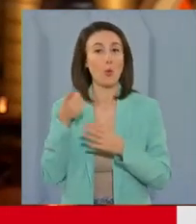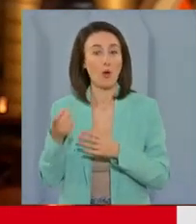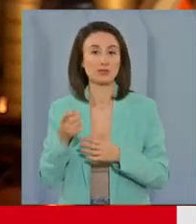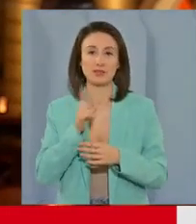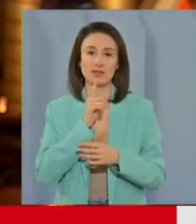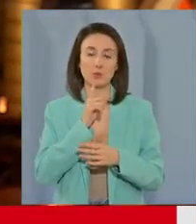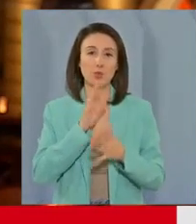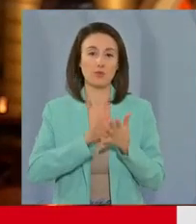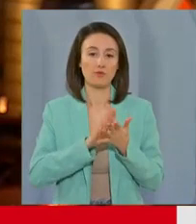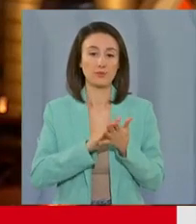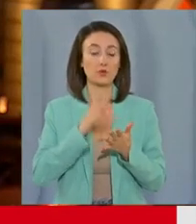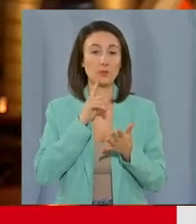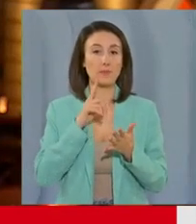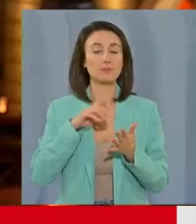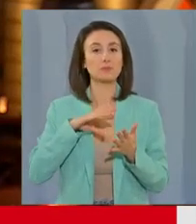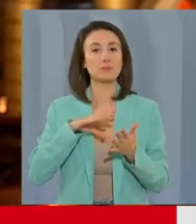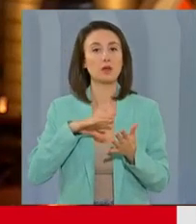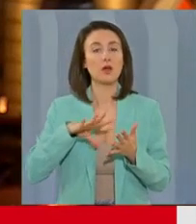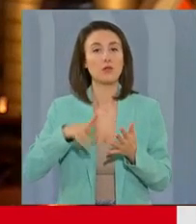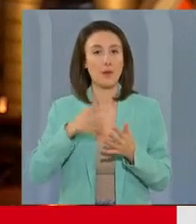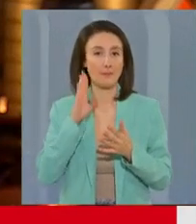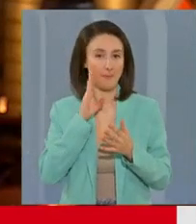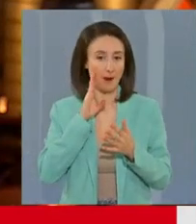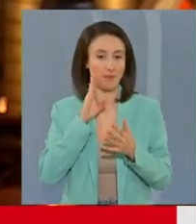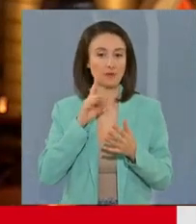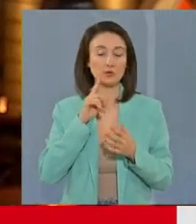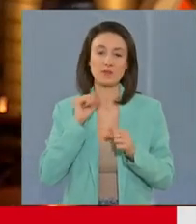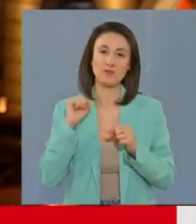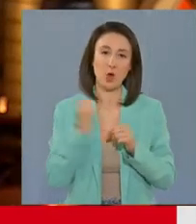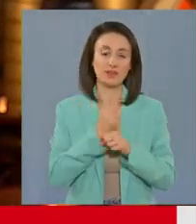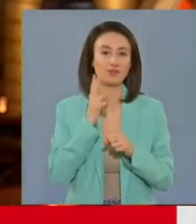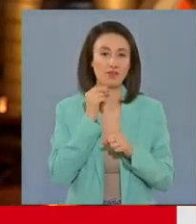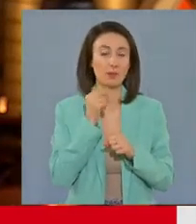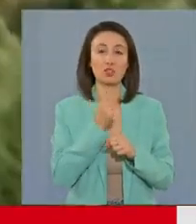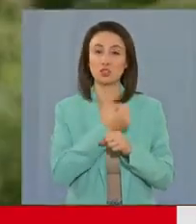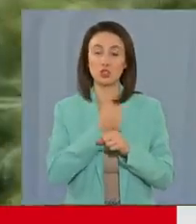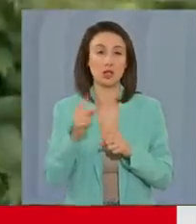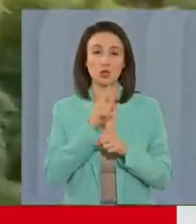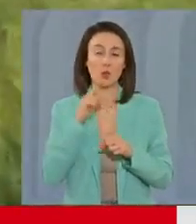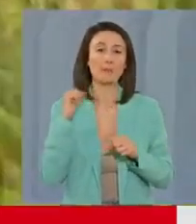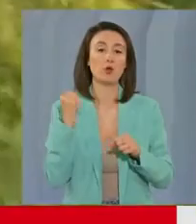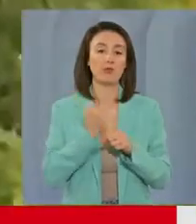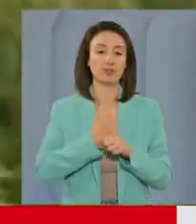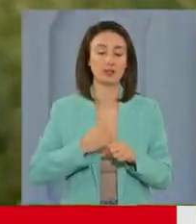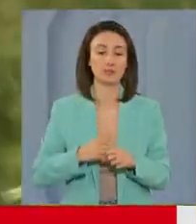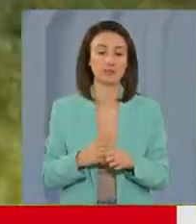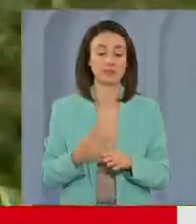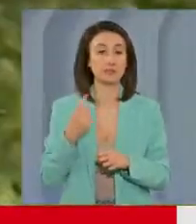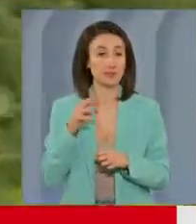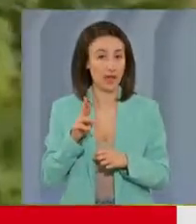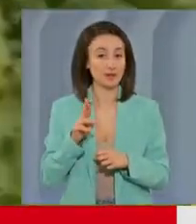la faptul că am mi am tâlhărit mama am împins o am fost violentă verbal Dar niciodată să o agresez în